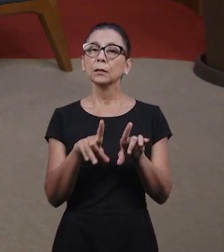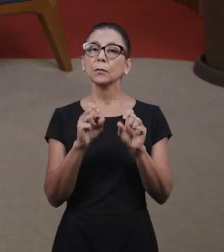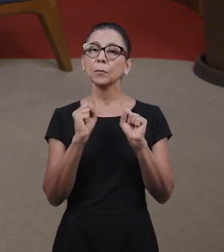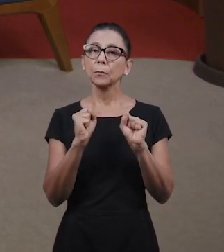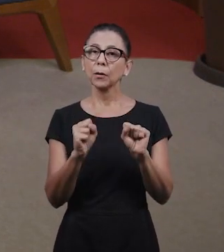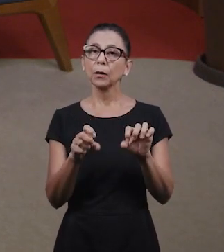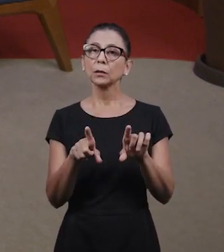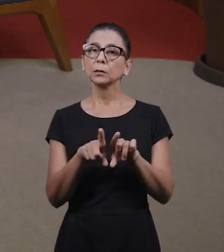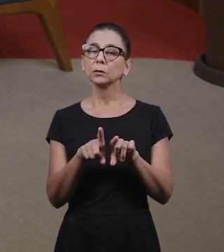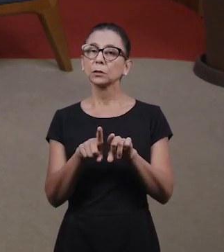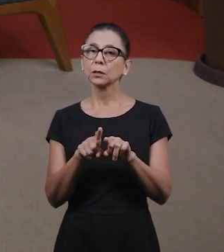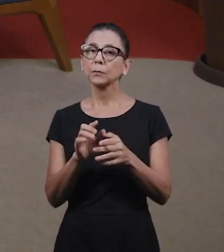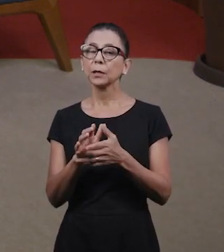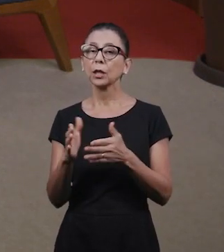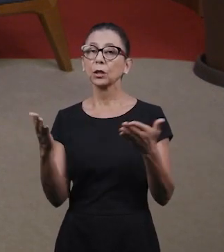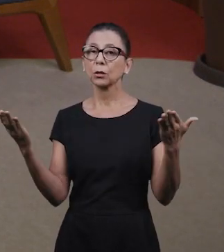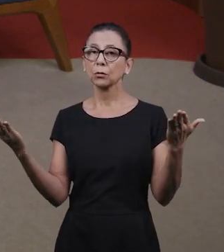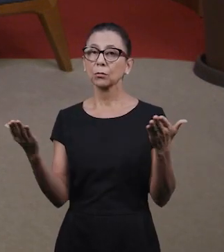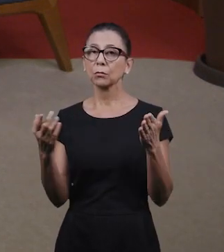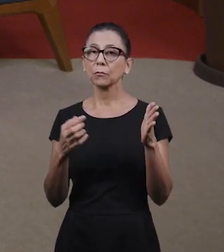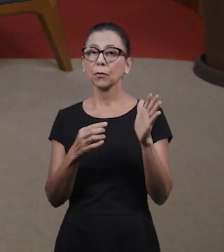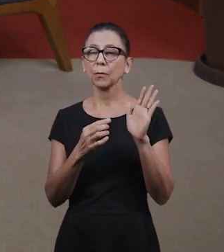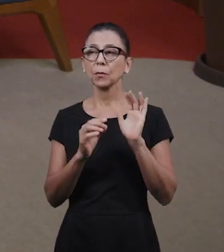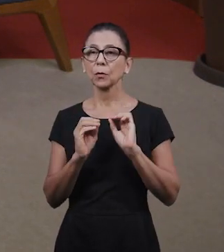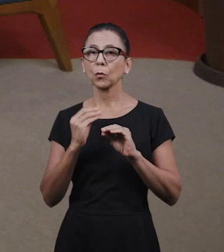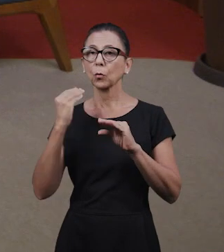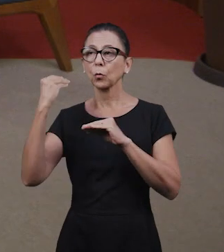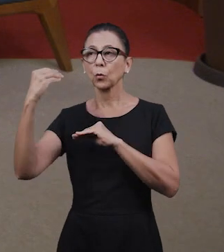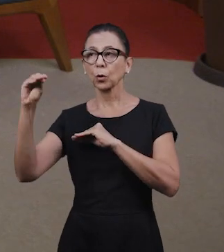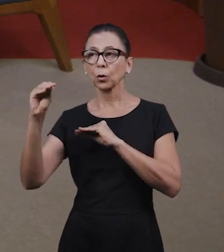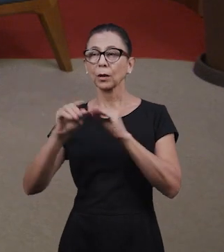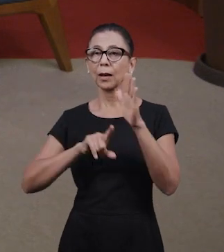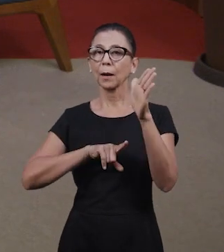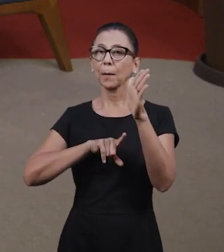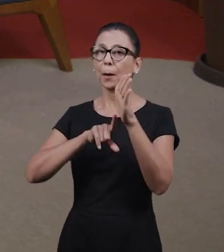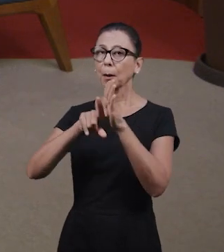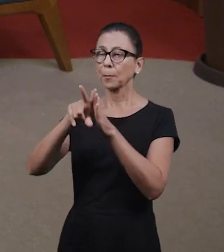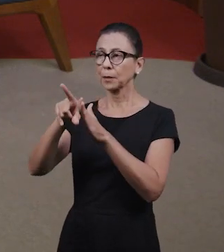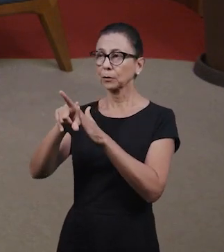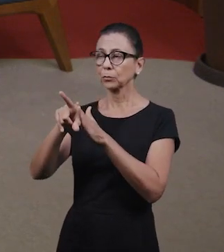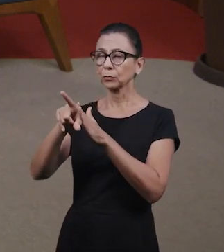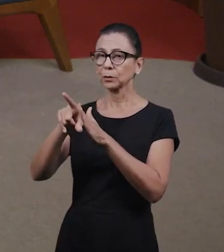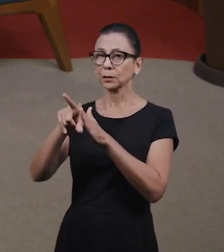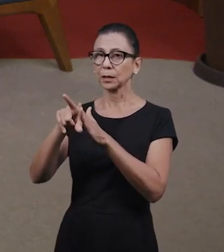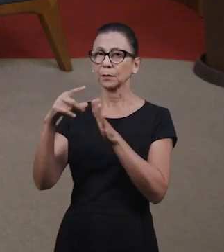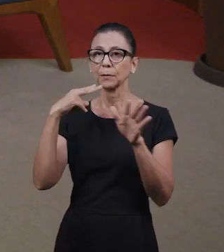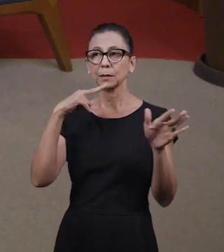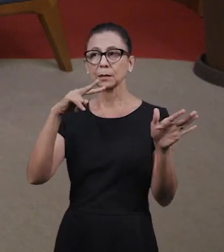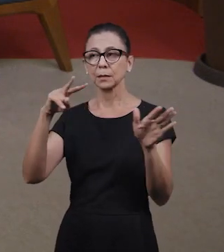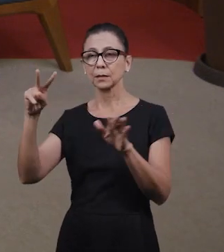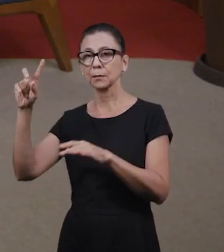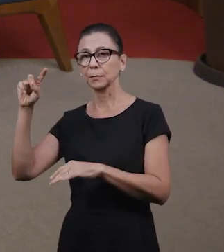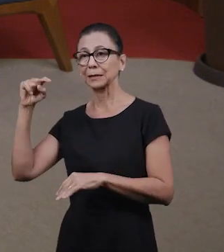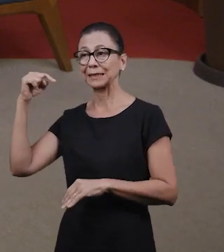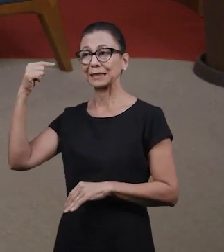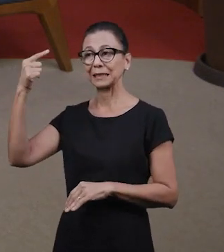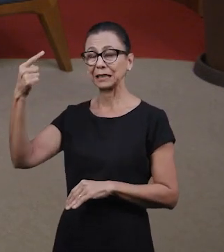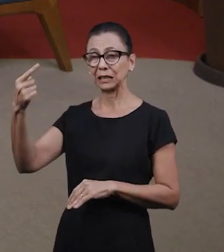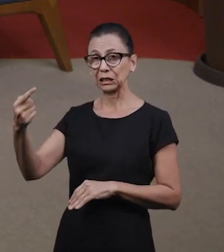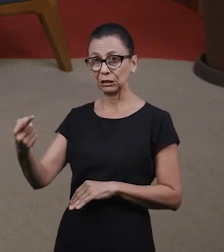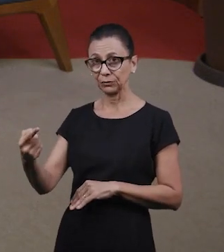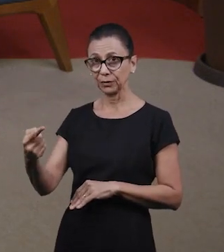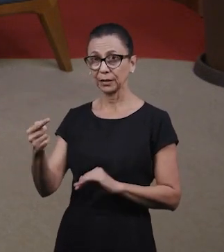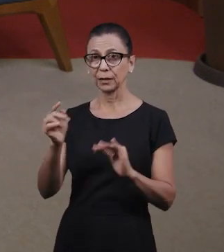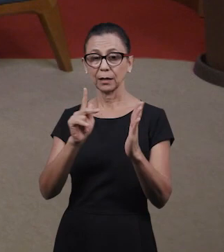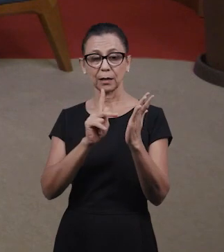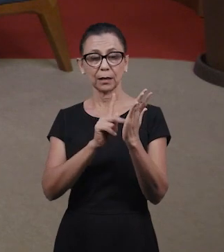la question que nous avons laissée ici. Dans la collaboration, vous pouvez envoyer pour la semaine prochaine, qui